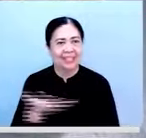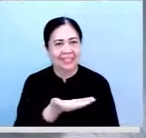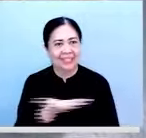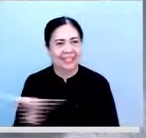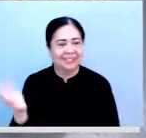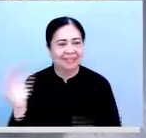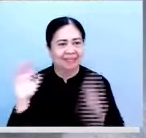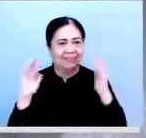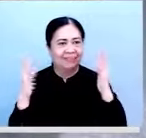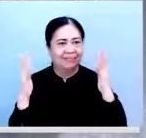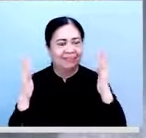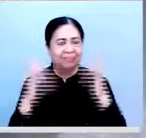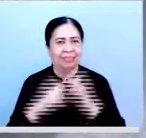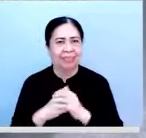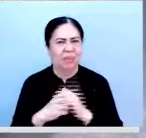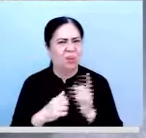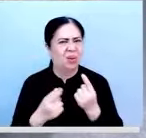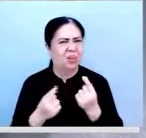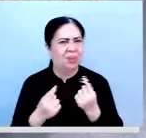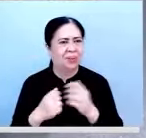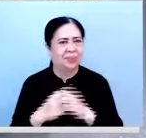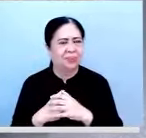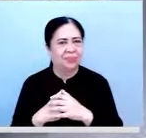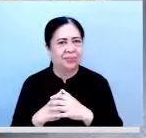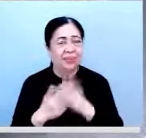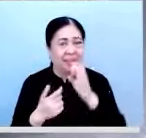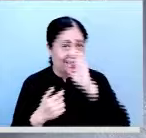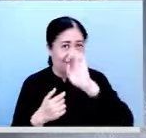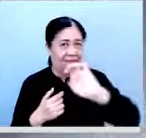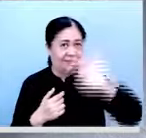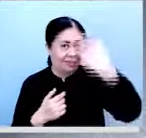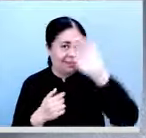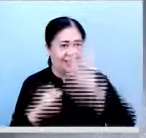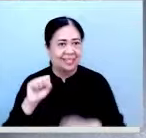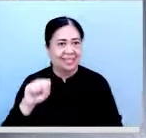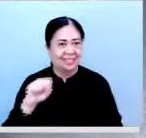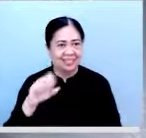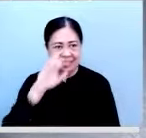Good morning! Sir Billy, ano itong gamit mo? Elephant? Elephant, yes.